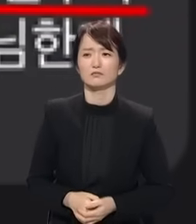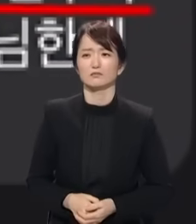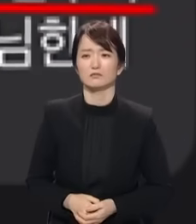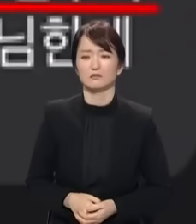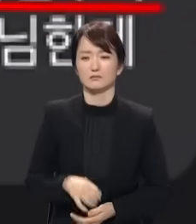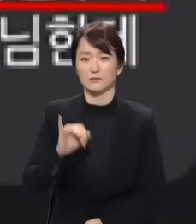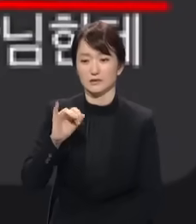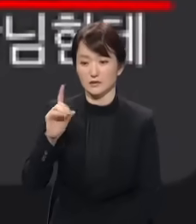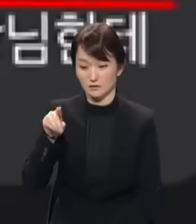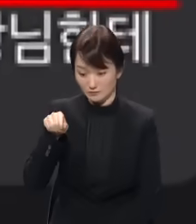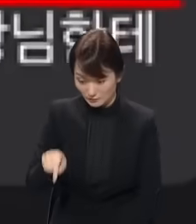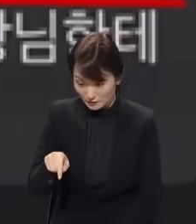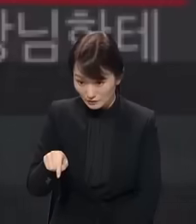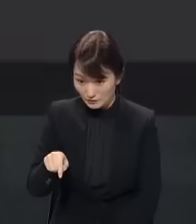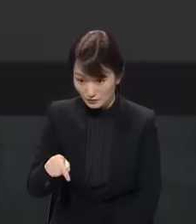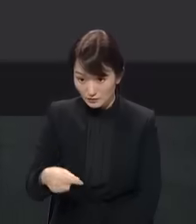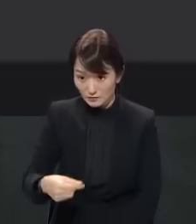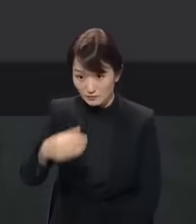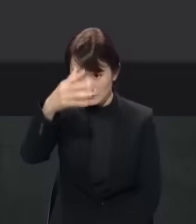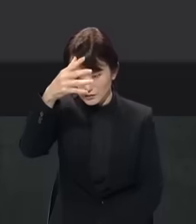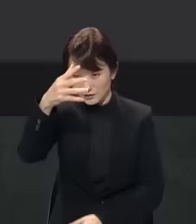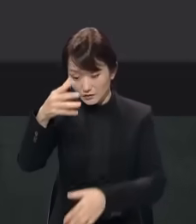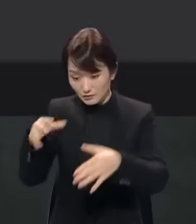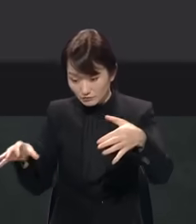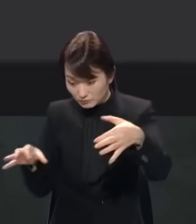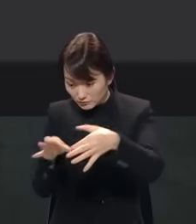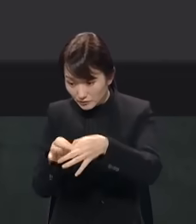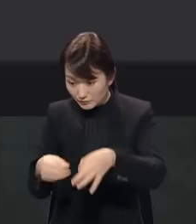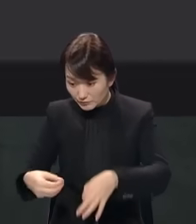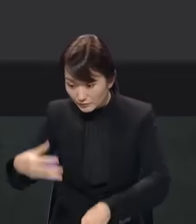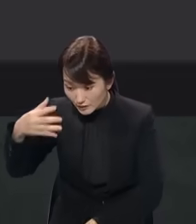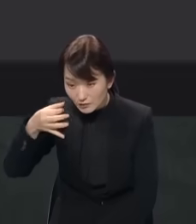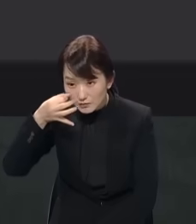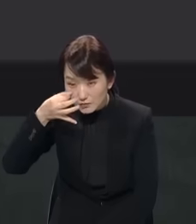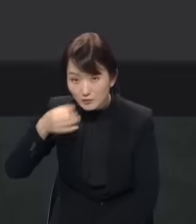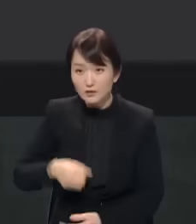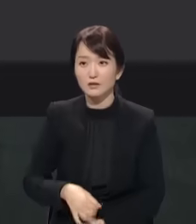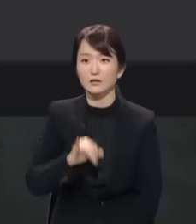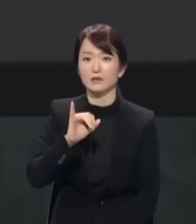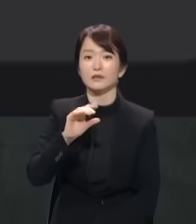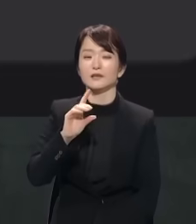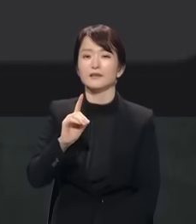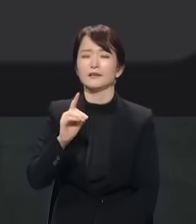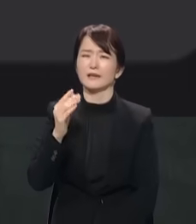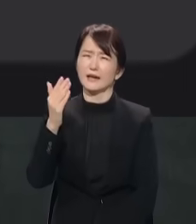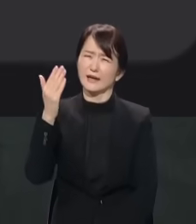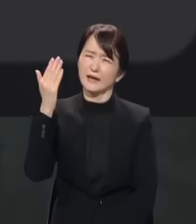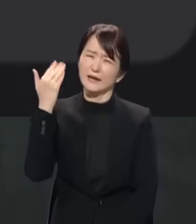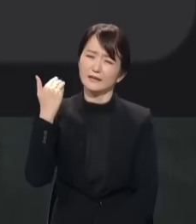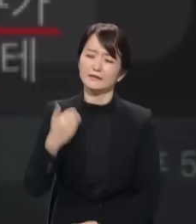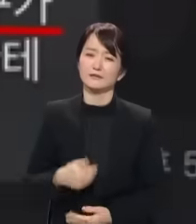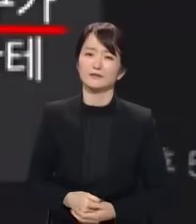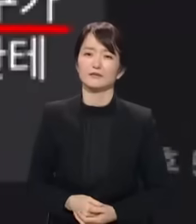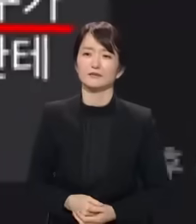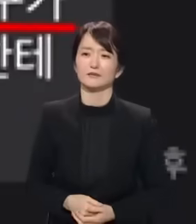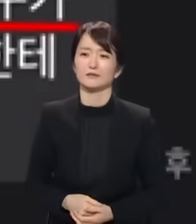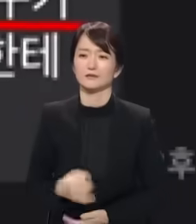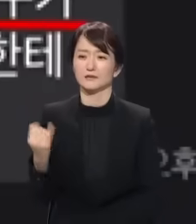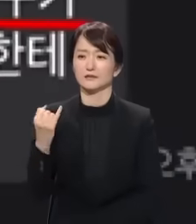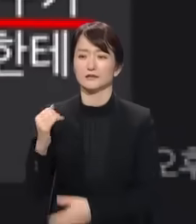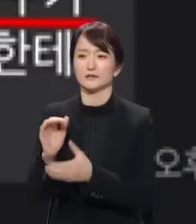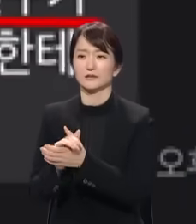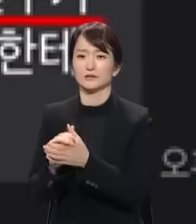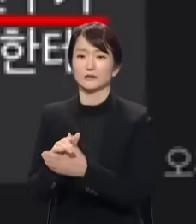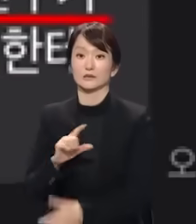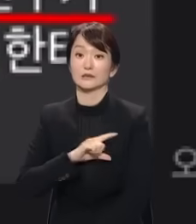눌러서 계속 이제 타고 들어가 보신 거죠. 그랬더니 그 아이디에 예전 아이디도 보니까 그 여자친구